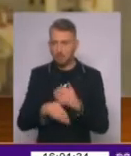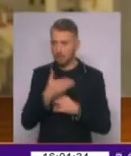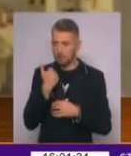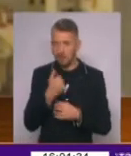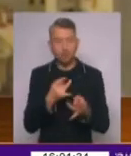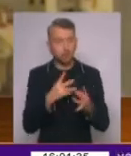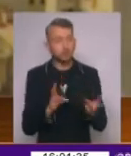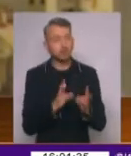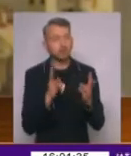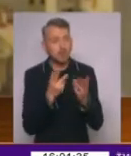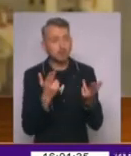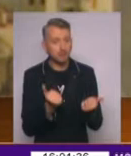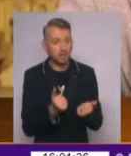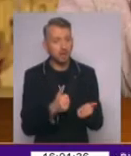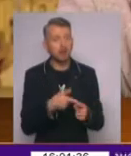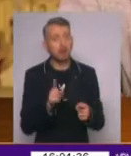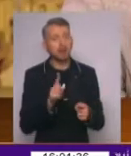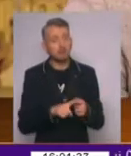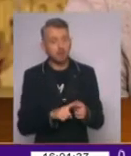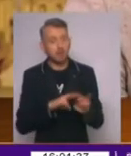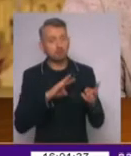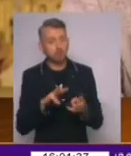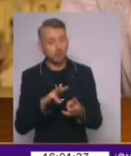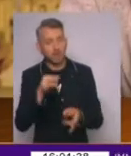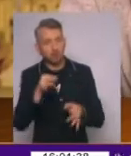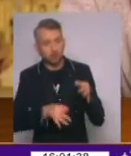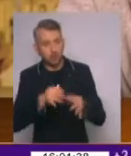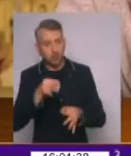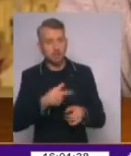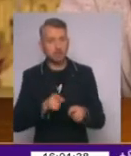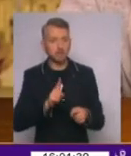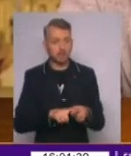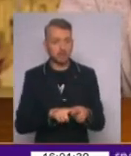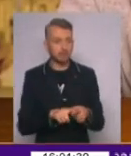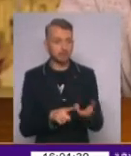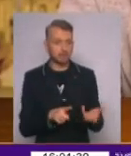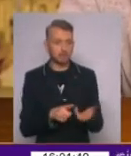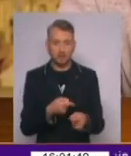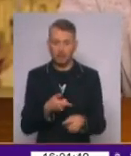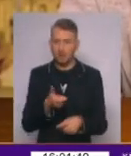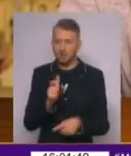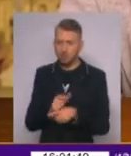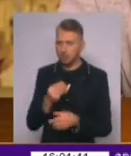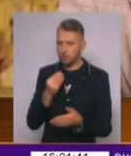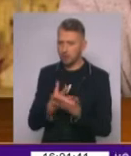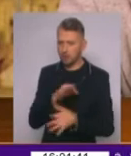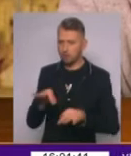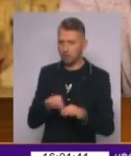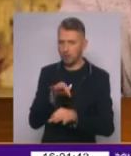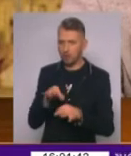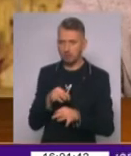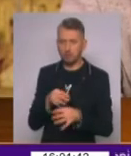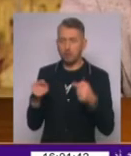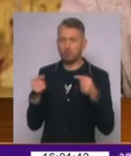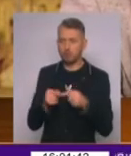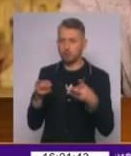Просто спалюється, так. А це шкода і екології, це... Це дуже дороговартісний проєкт, я розумію, що тут точно